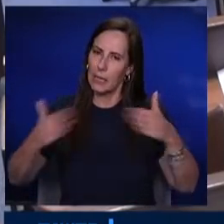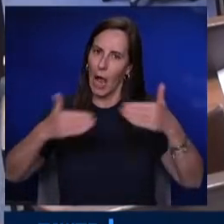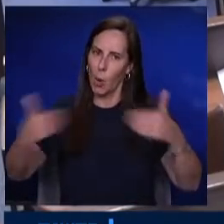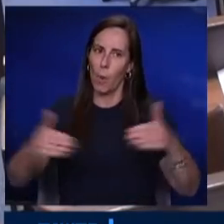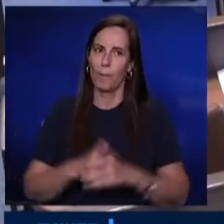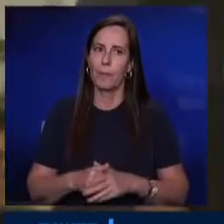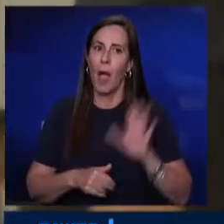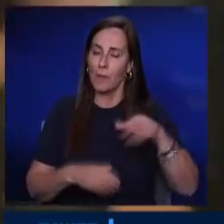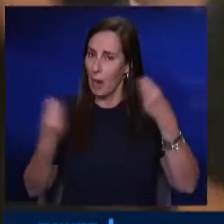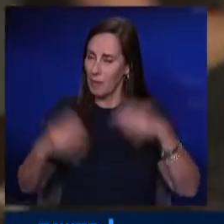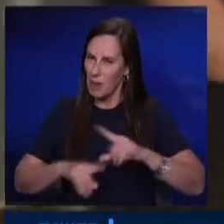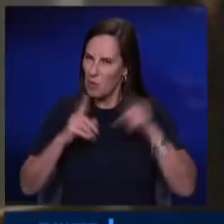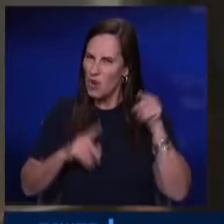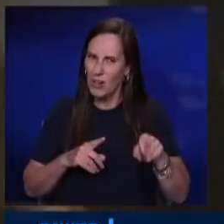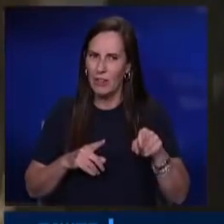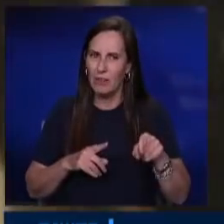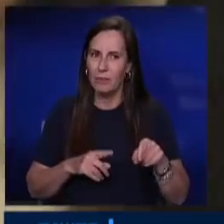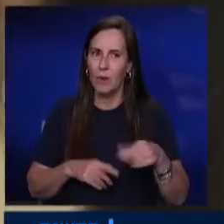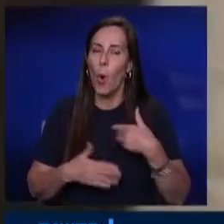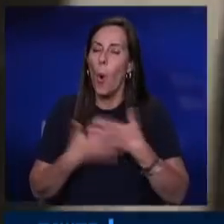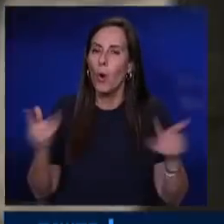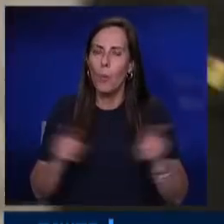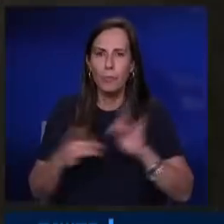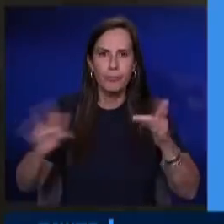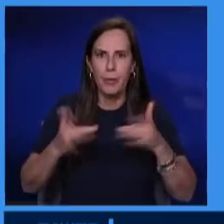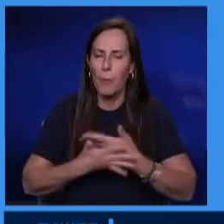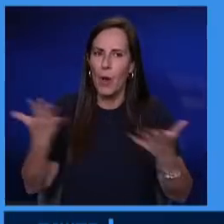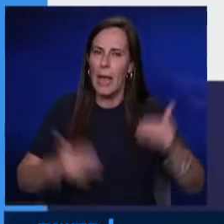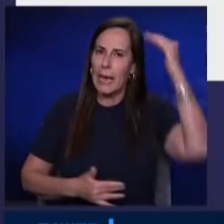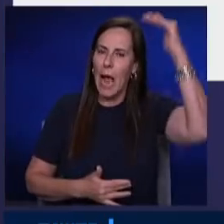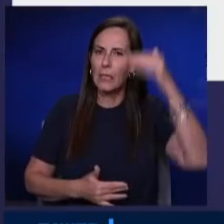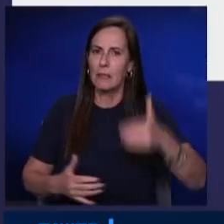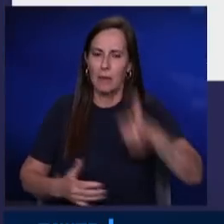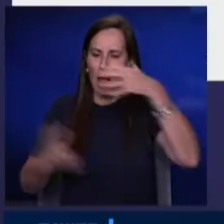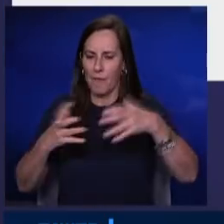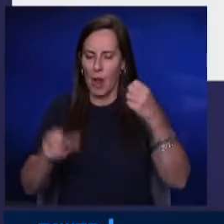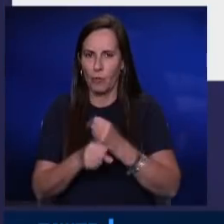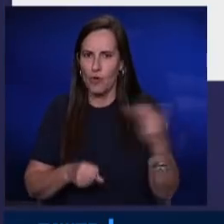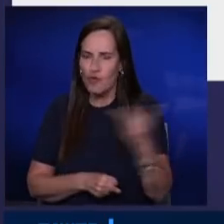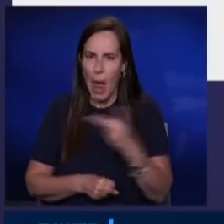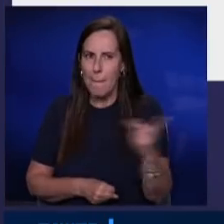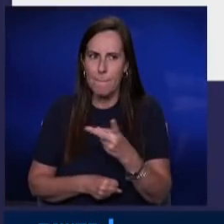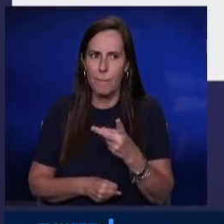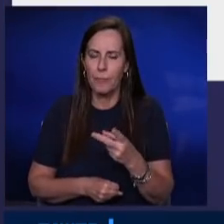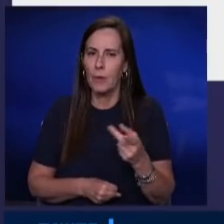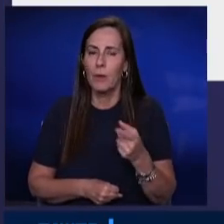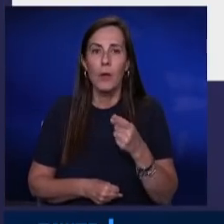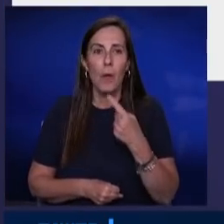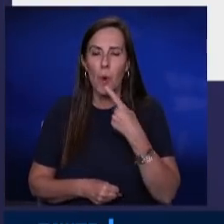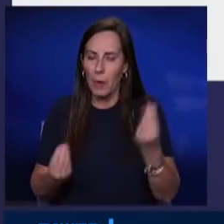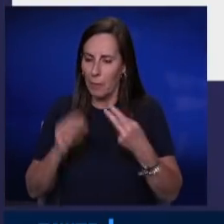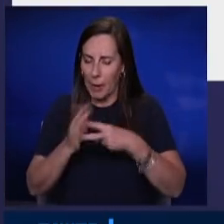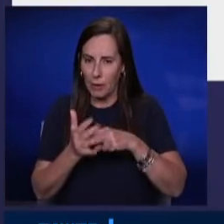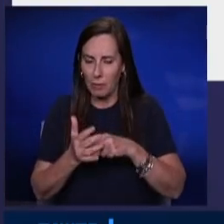המשונה הזה מתגמד ליד ההתקוטטות הפומבית בין גנץ למיכאלי, שניים מבכירי השרים, מי שמכריז הכרזות מדיניות באופן חסר אחריות